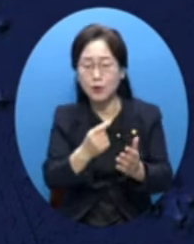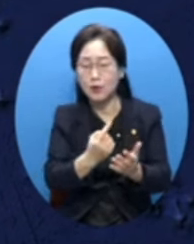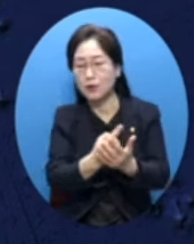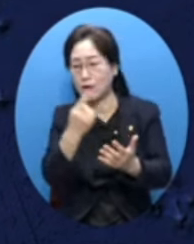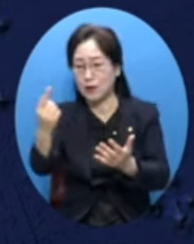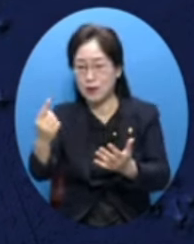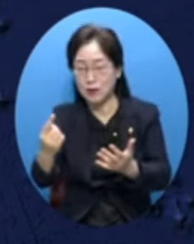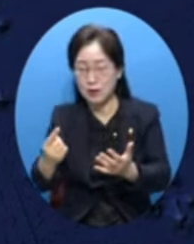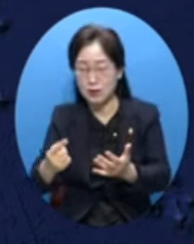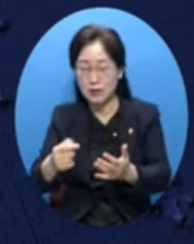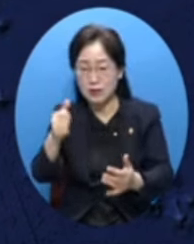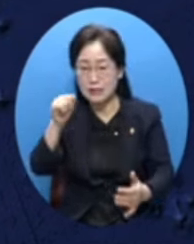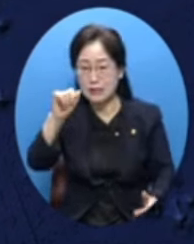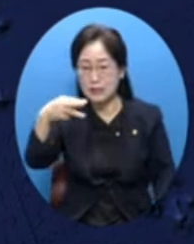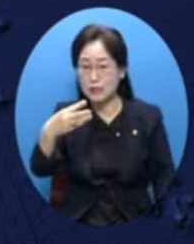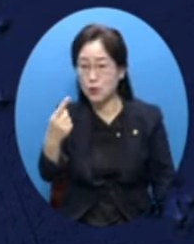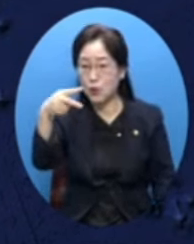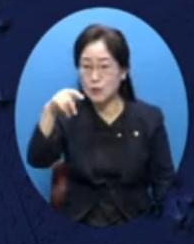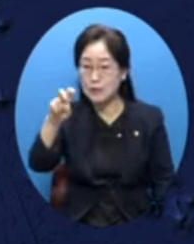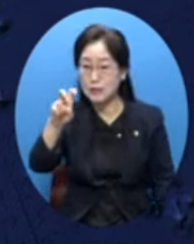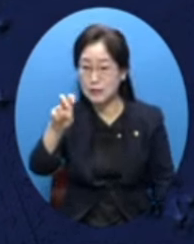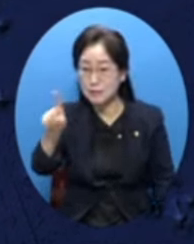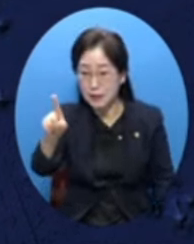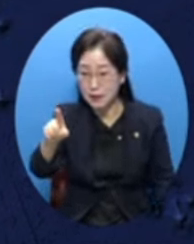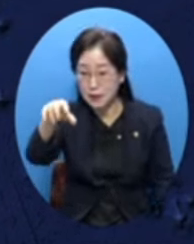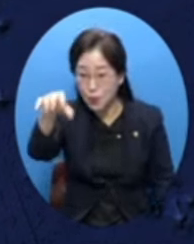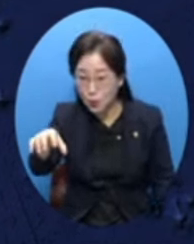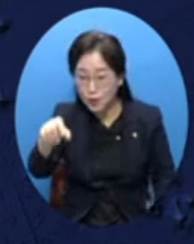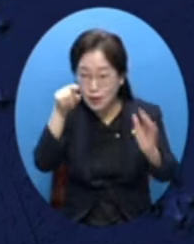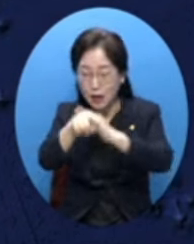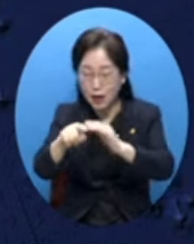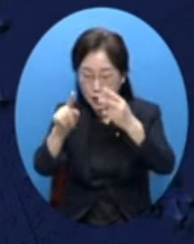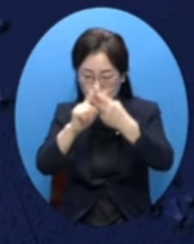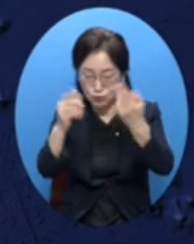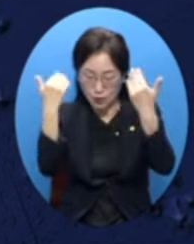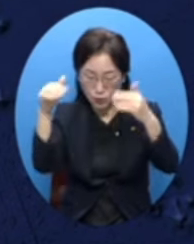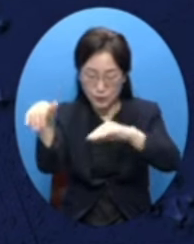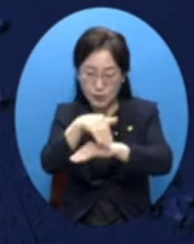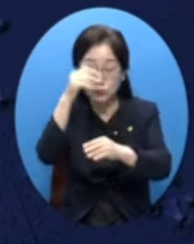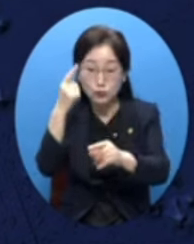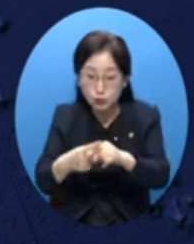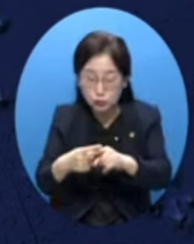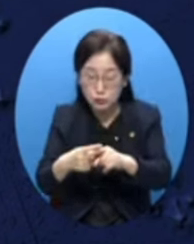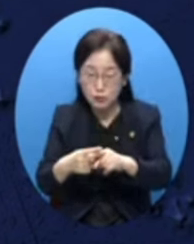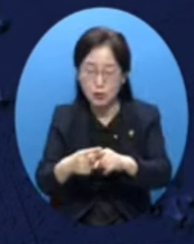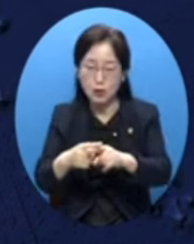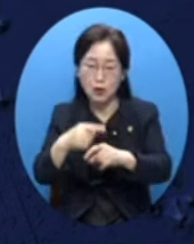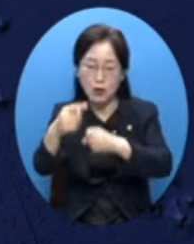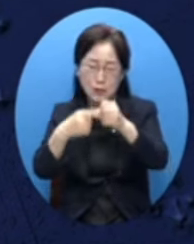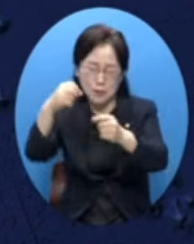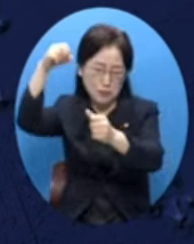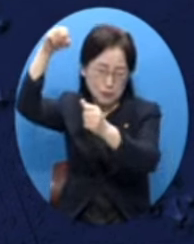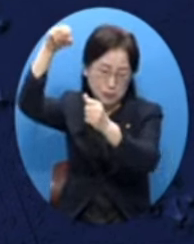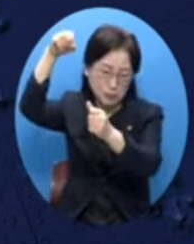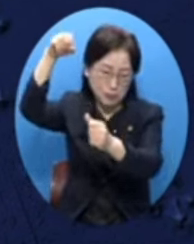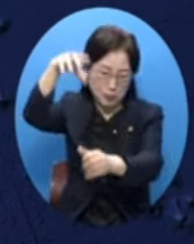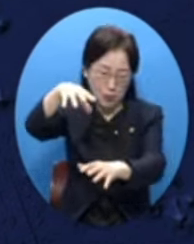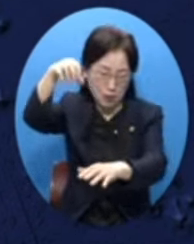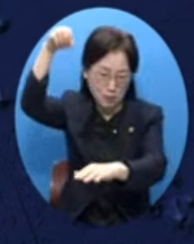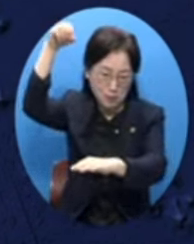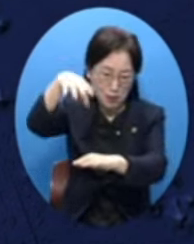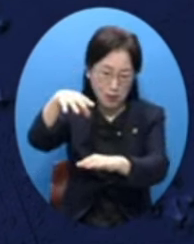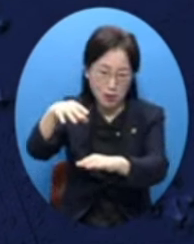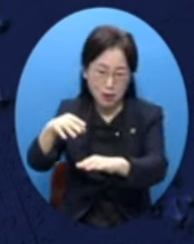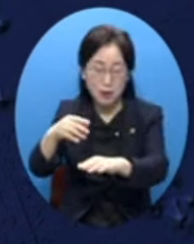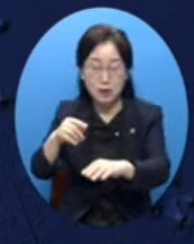중학교를 다녔는데 원자폭탄이 투하되기 하루 전날 도쿄로 신부름을 간 덕분에 살 수가 있었습니다.